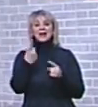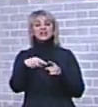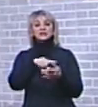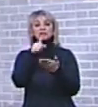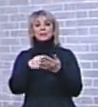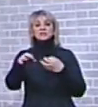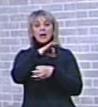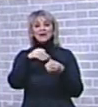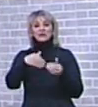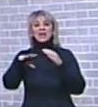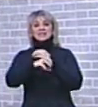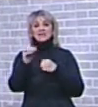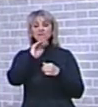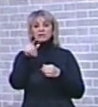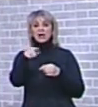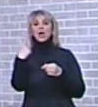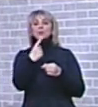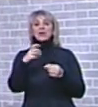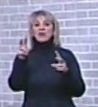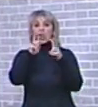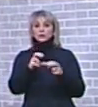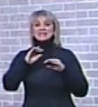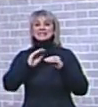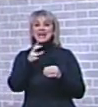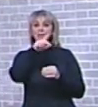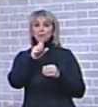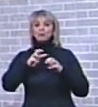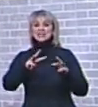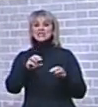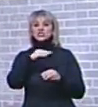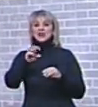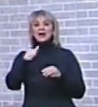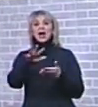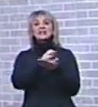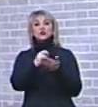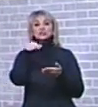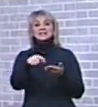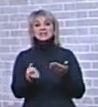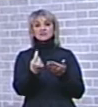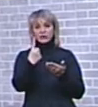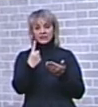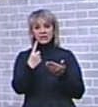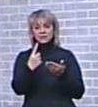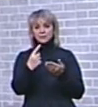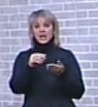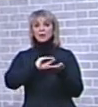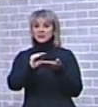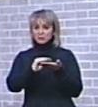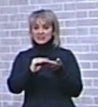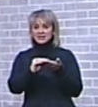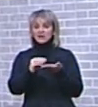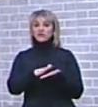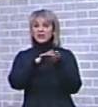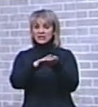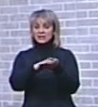вопрос обговаривался в конце февраля в первый аудит замминистра ЖКХ. Нарушения здесь выявлены, предписания